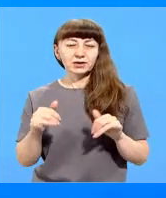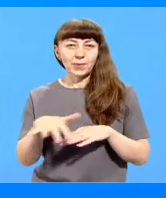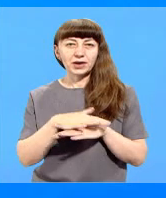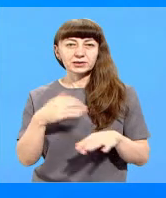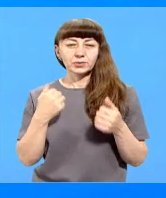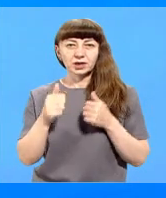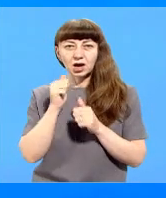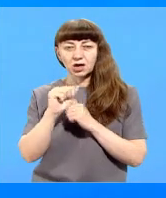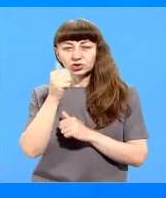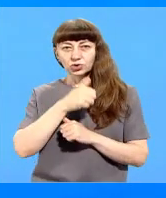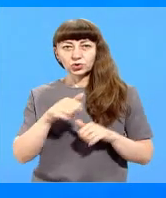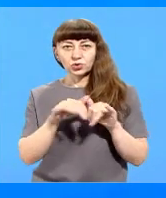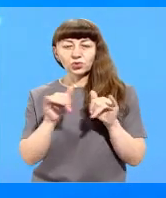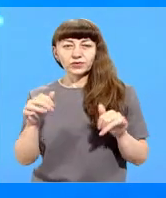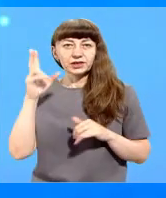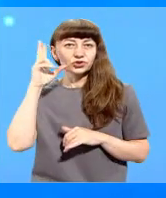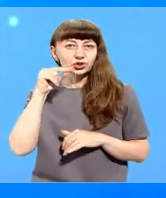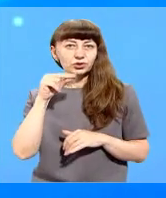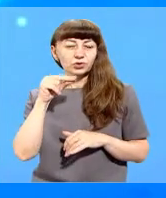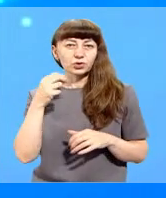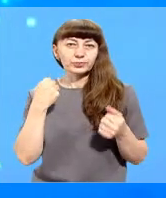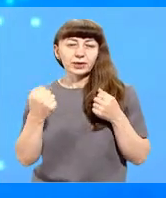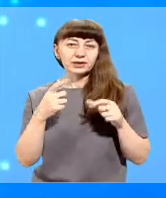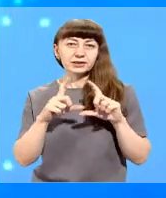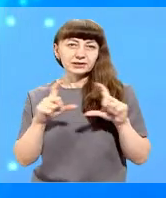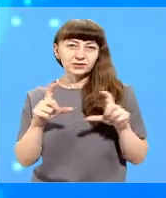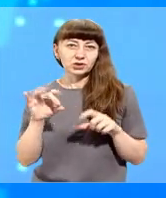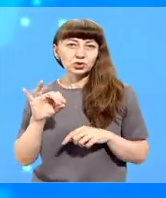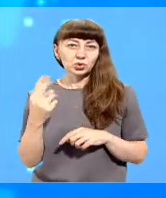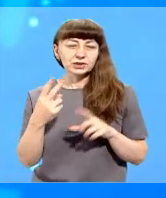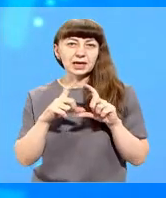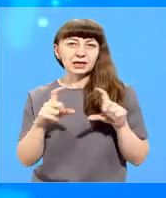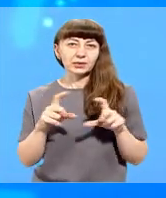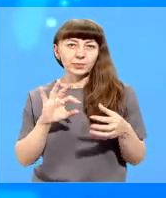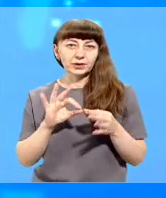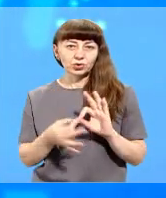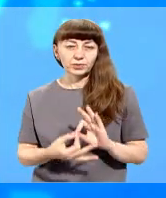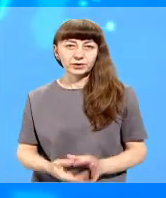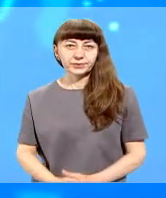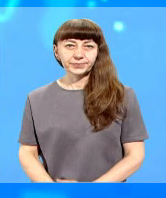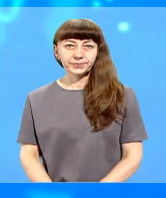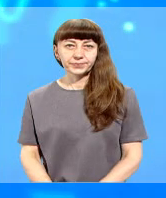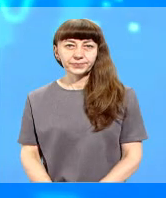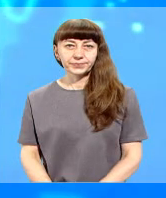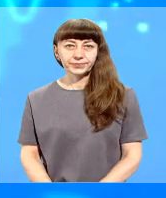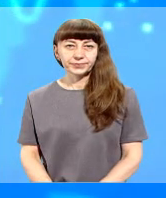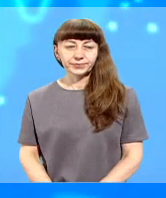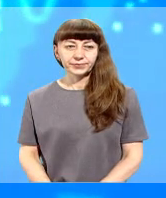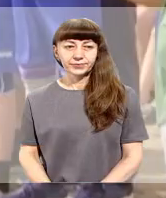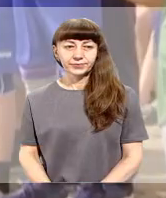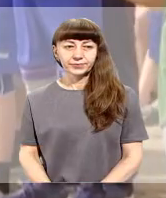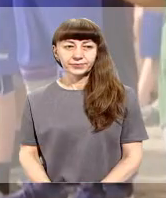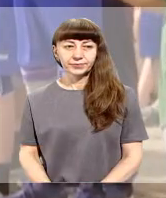И с каждым годом увеличивается количество спортивных социальных объектов. Подробнее расскажем в нашем следующем материале.